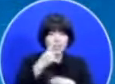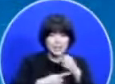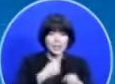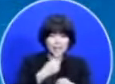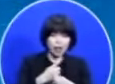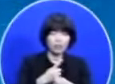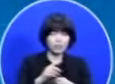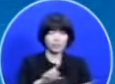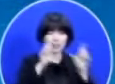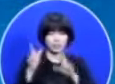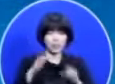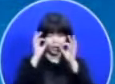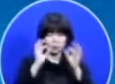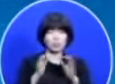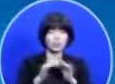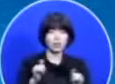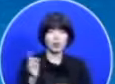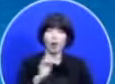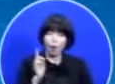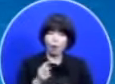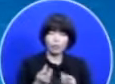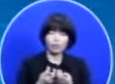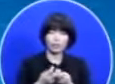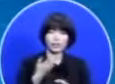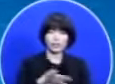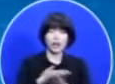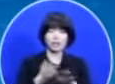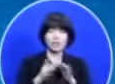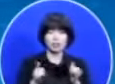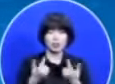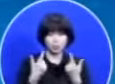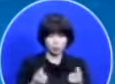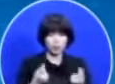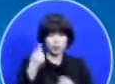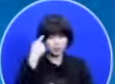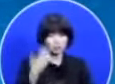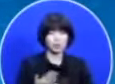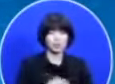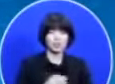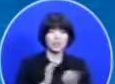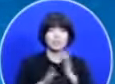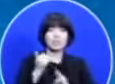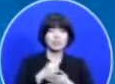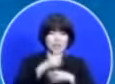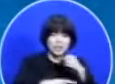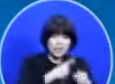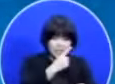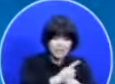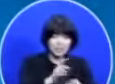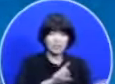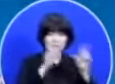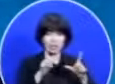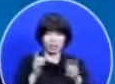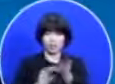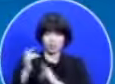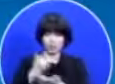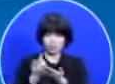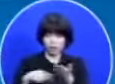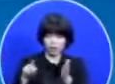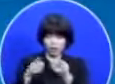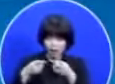사람이 어찌 다른 사람과 똑같게 씁니까 예수님과 함께 일 년을 산 사람과 예수님과 함께 십 년을 산